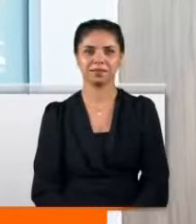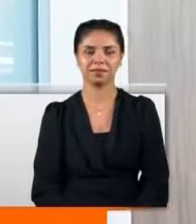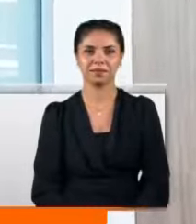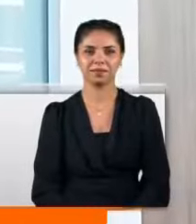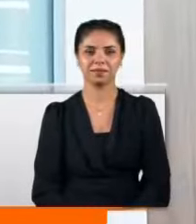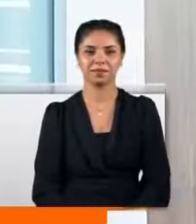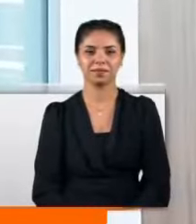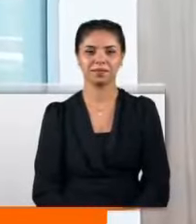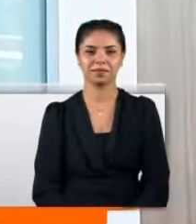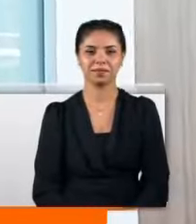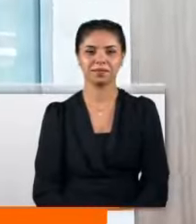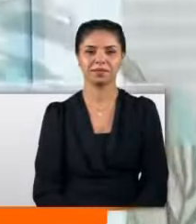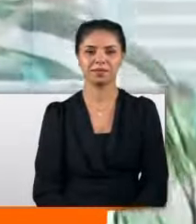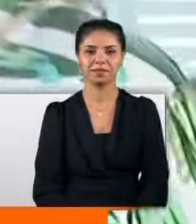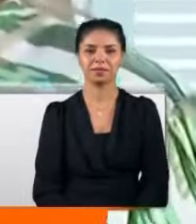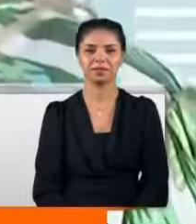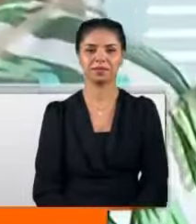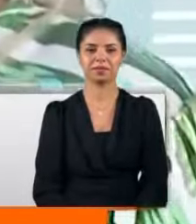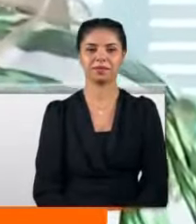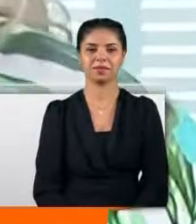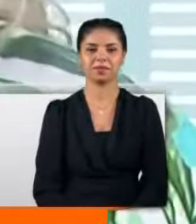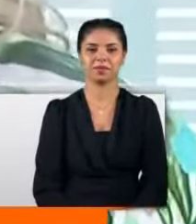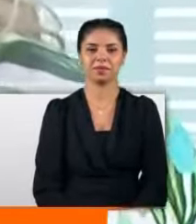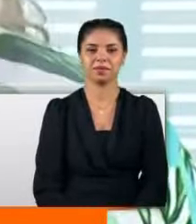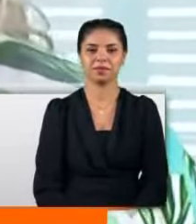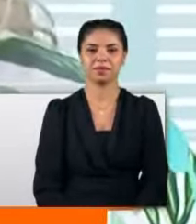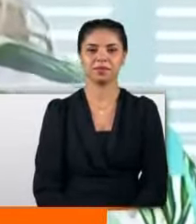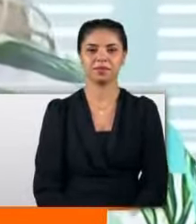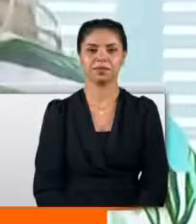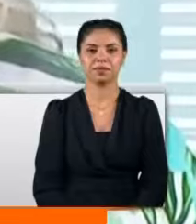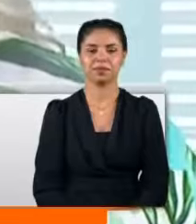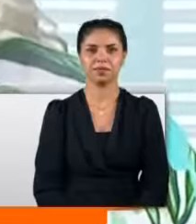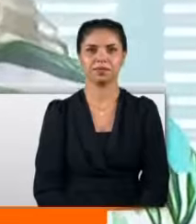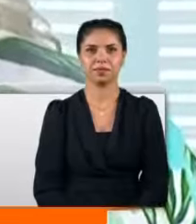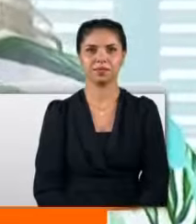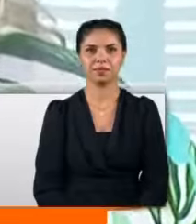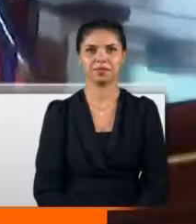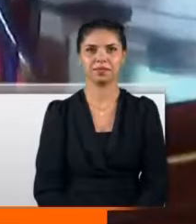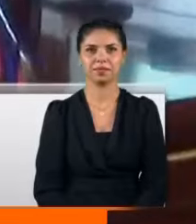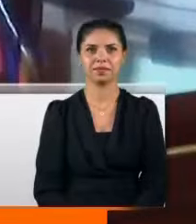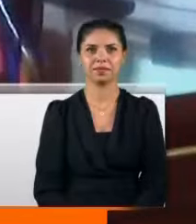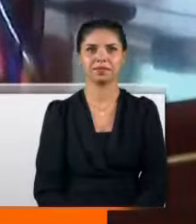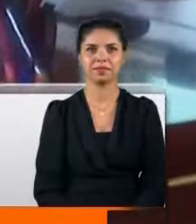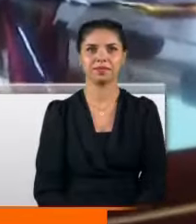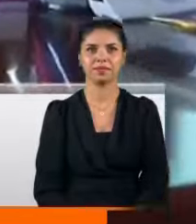tedbirli danışanımızın talebine cevap verebilecek seviyede hareket ediyoruz.